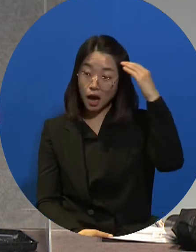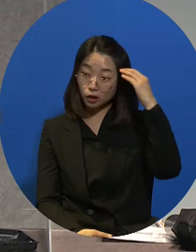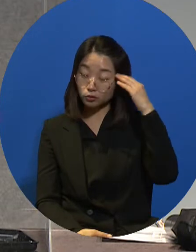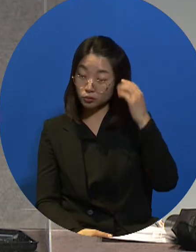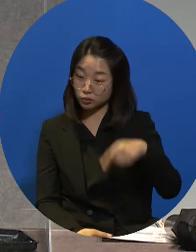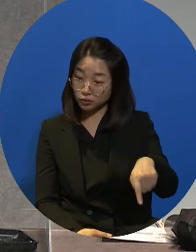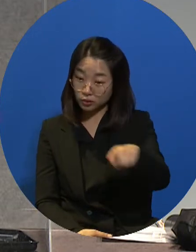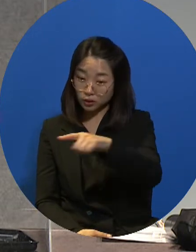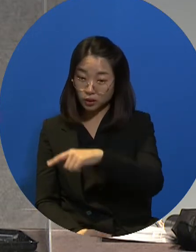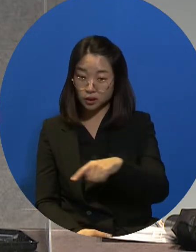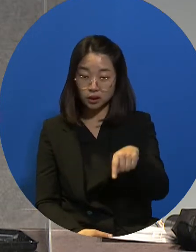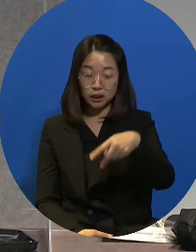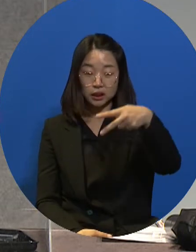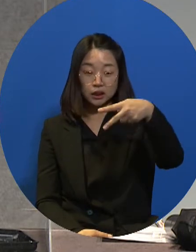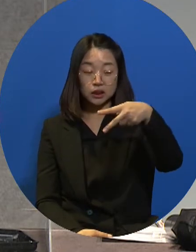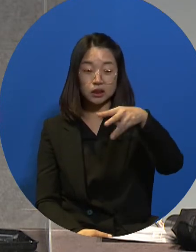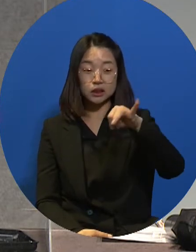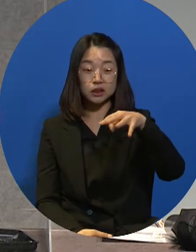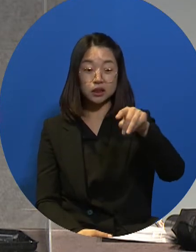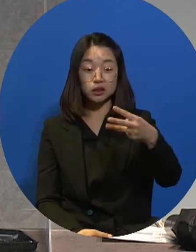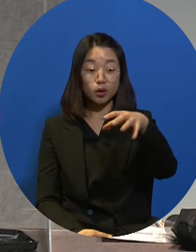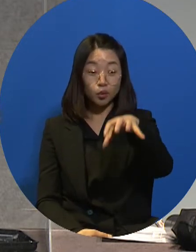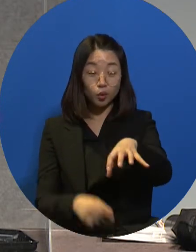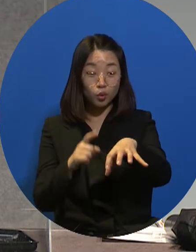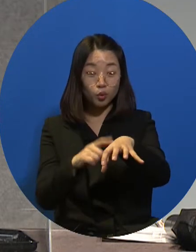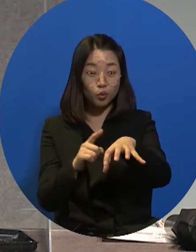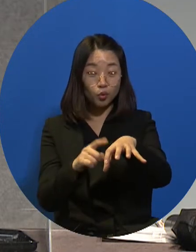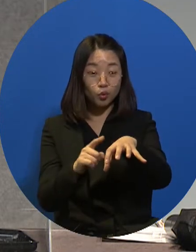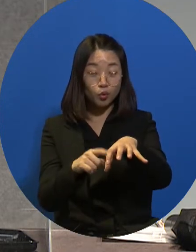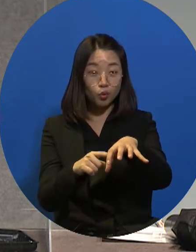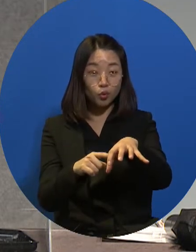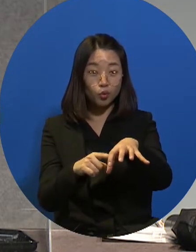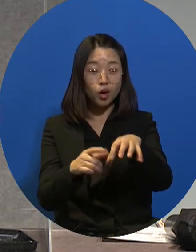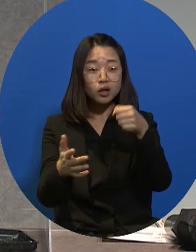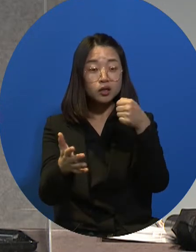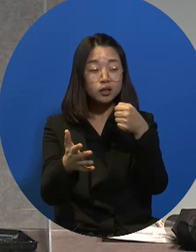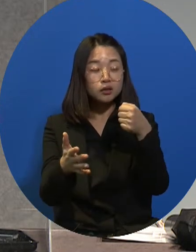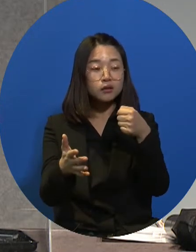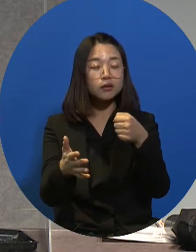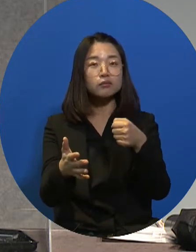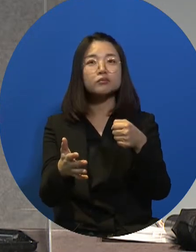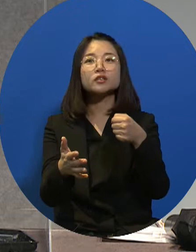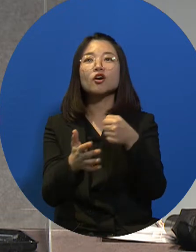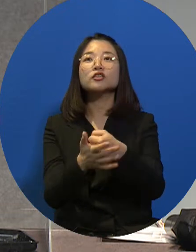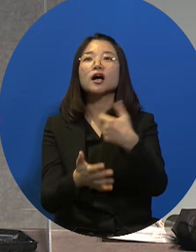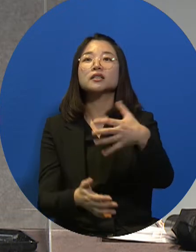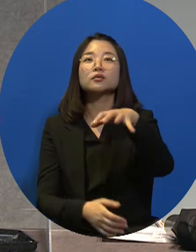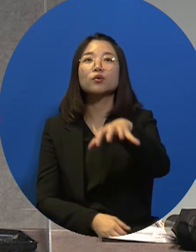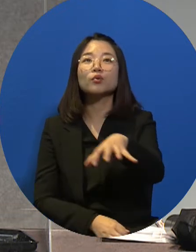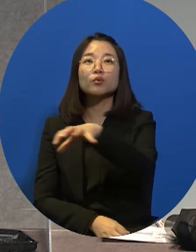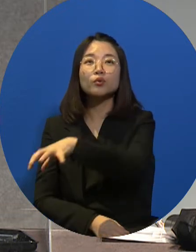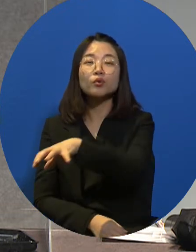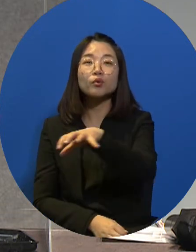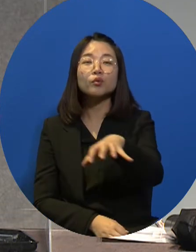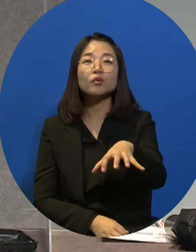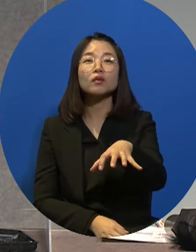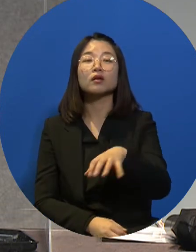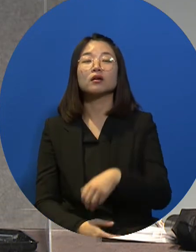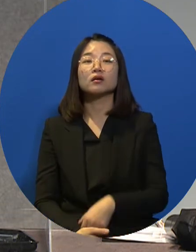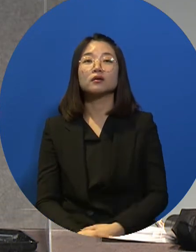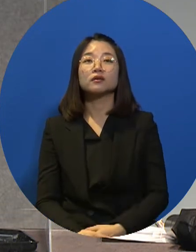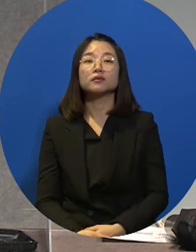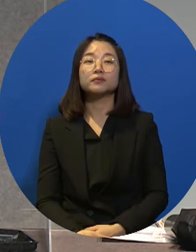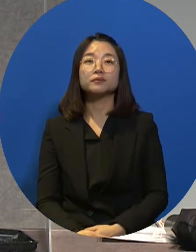장애인분에 대해서도 판결이 좀 이어지고 있는데요. 그래서 더 기대되는 두 번째 발제입니다. 발리더티 재단의 스티븐